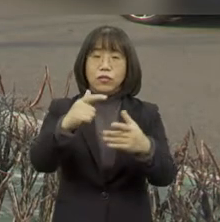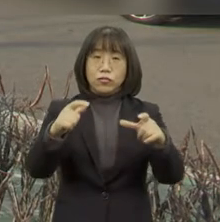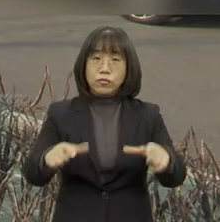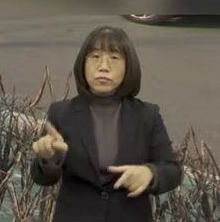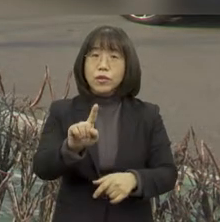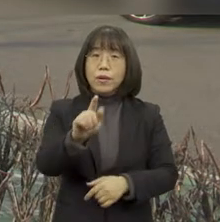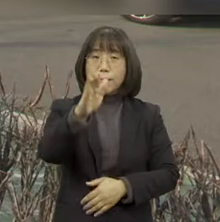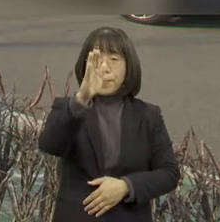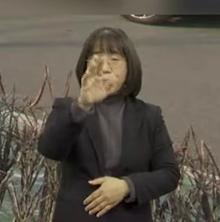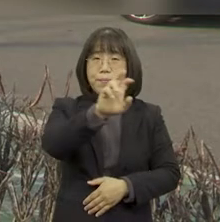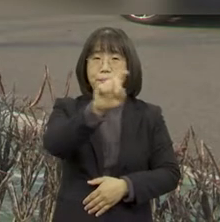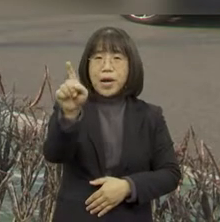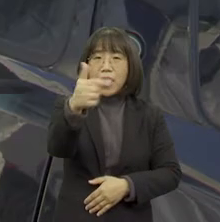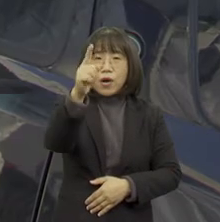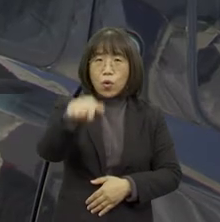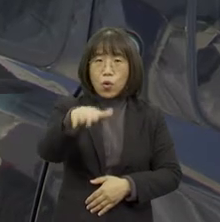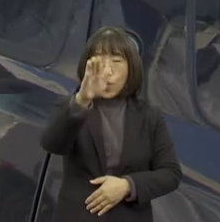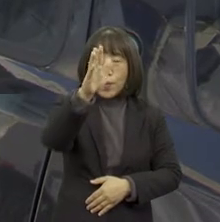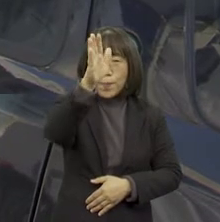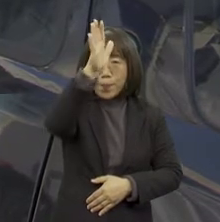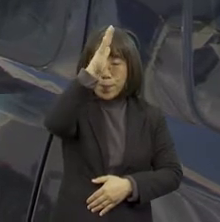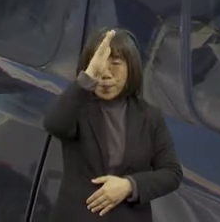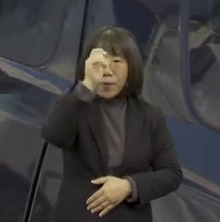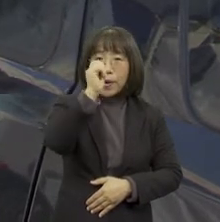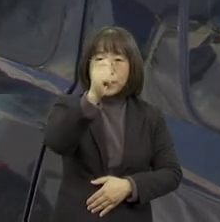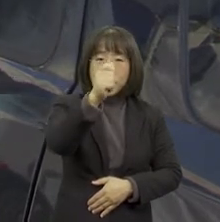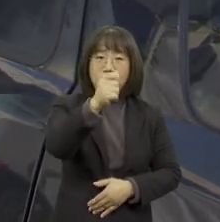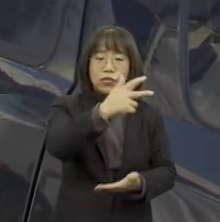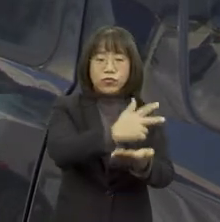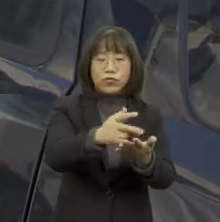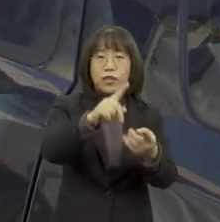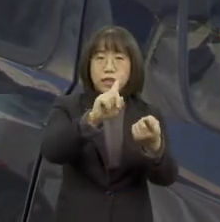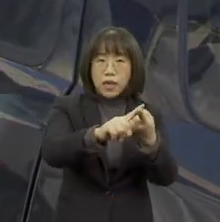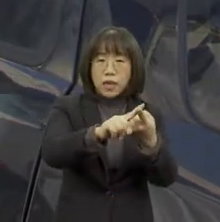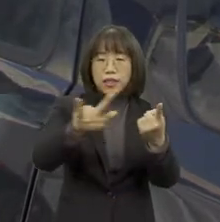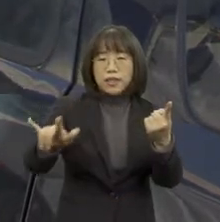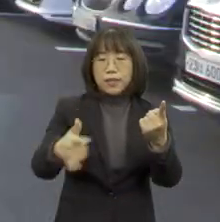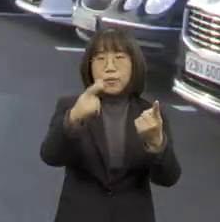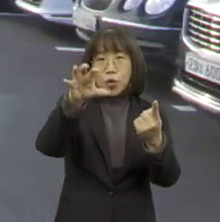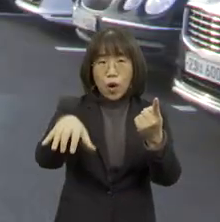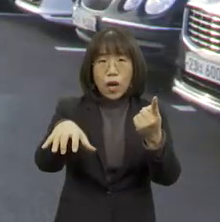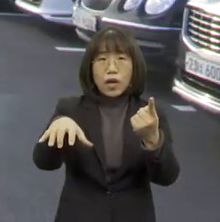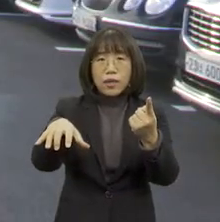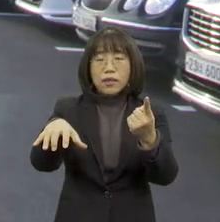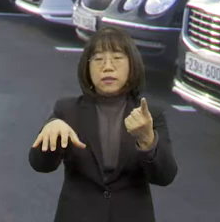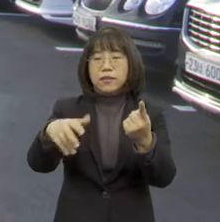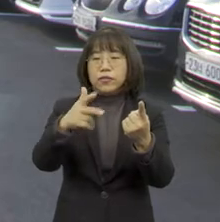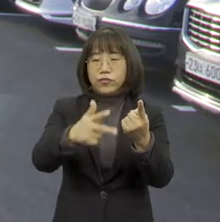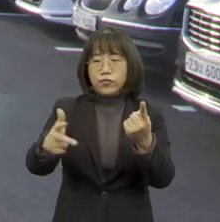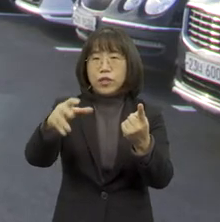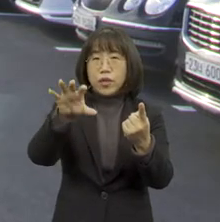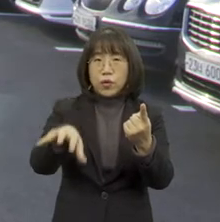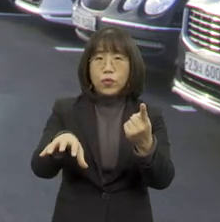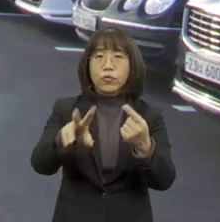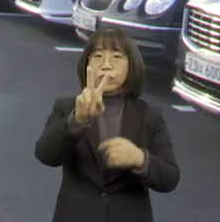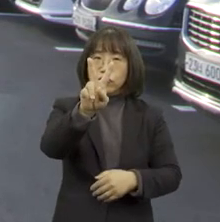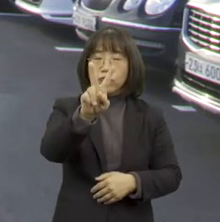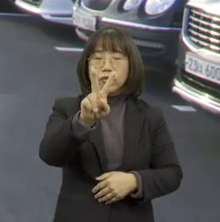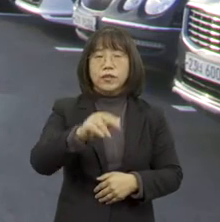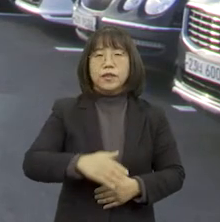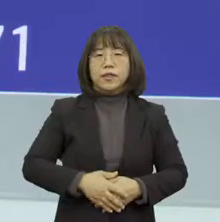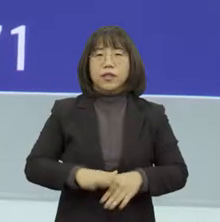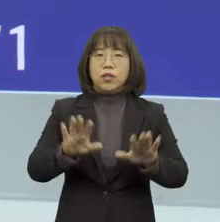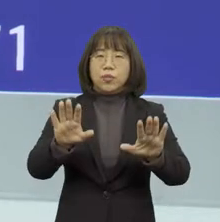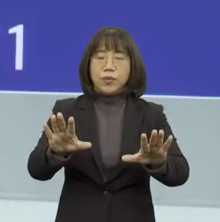강성훈은 마곡 실내 배드민턴장 주차장 검사소 와 김포공항 국내선 2차장검사 소 두 곳을 오는